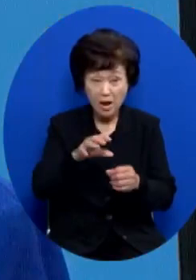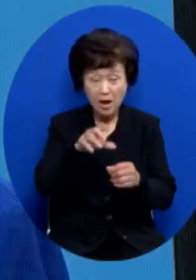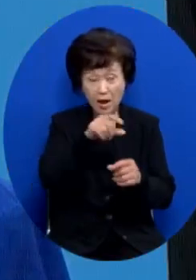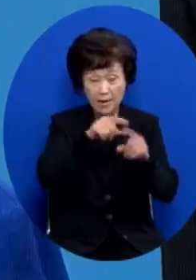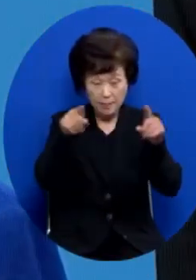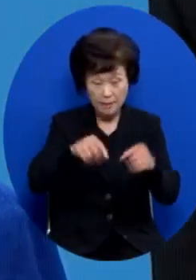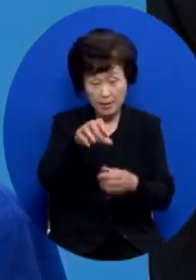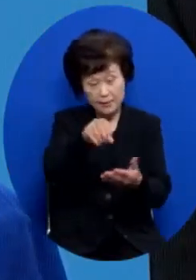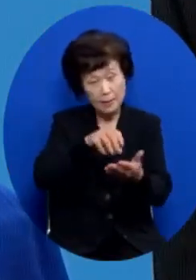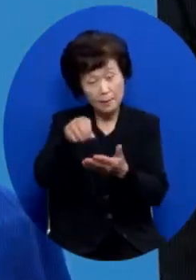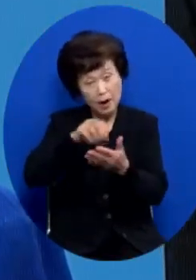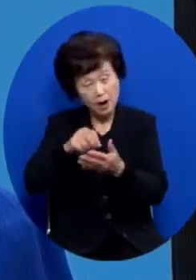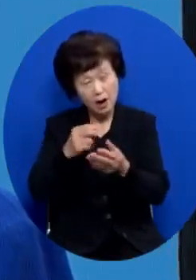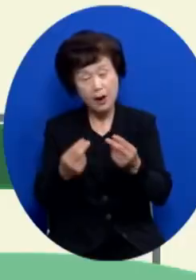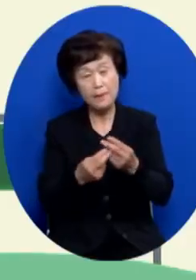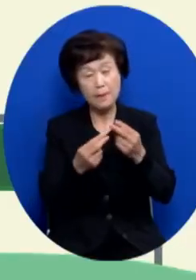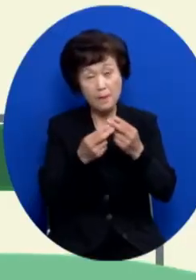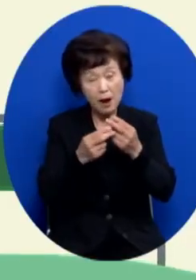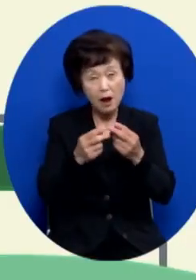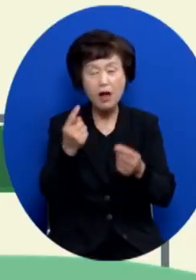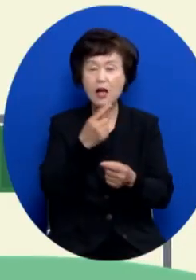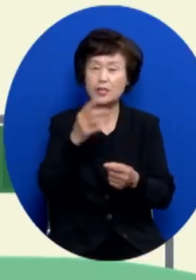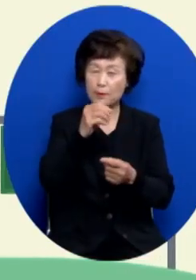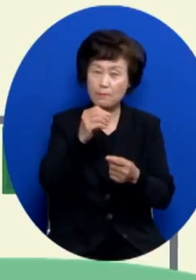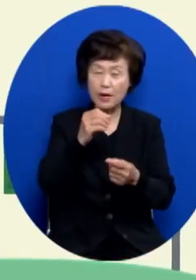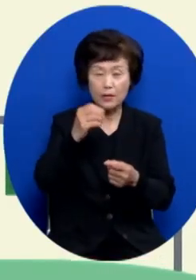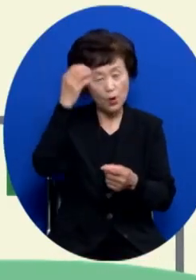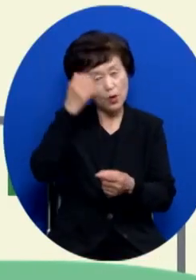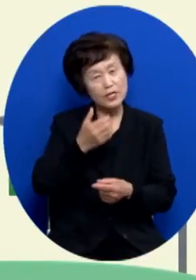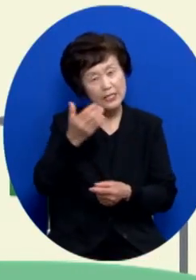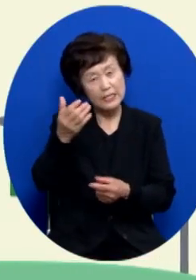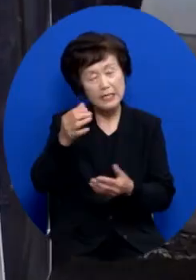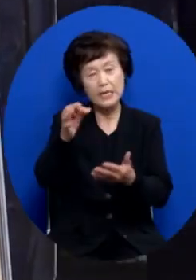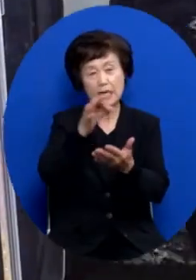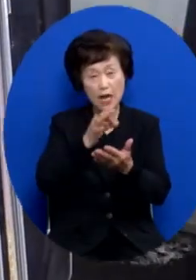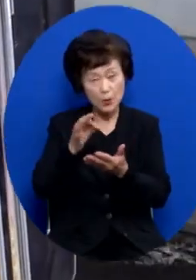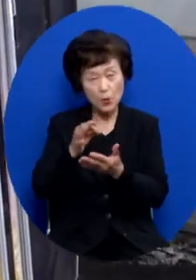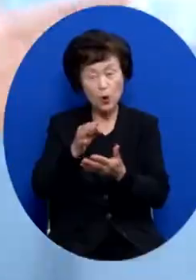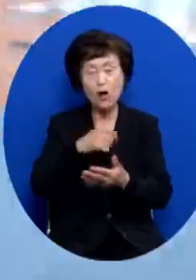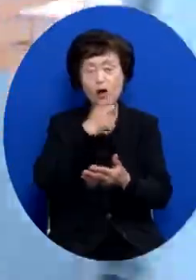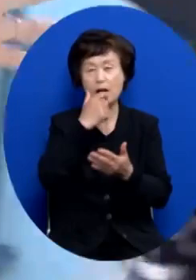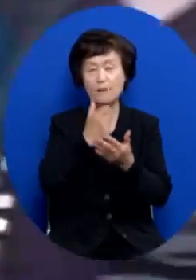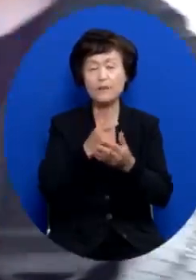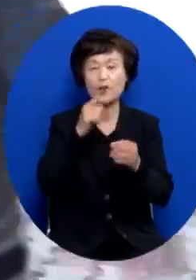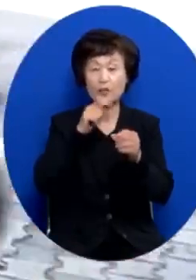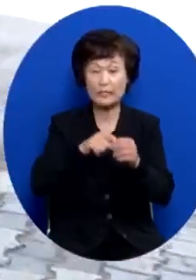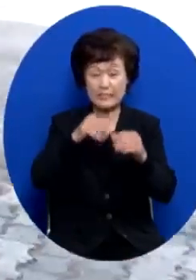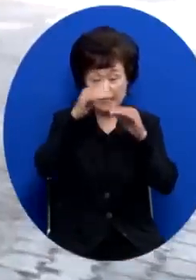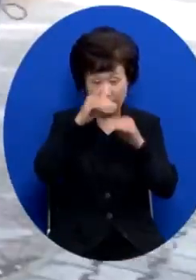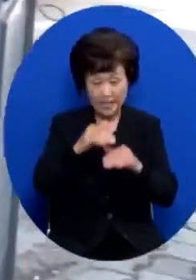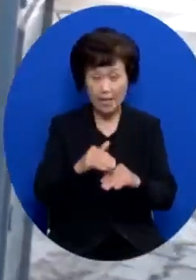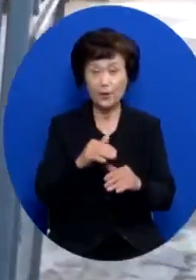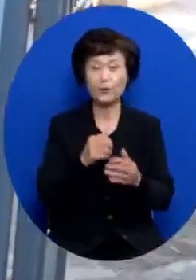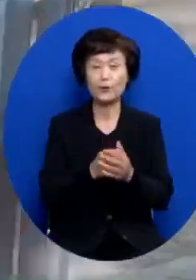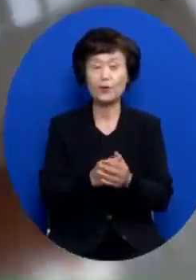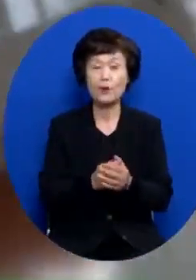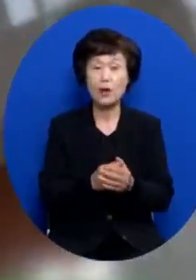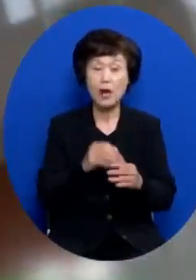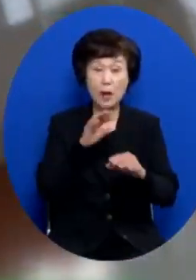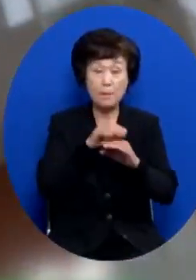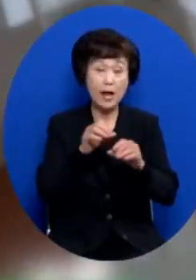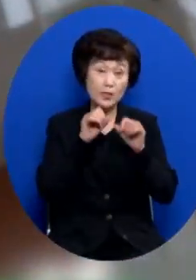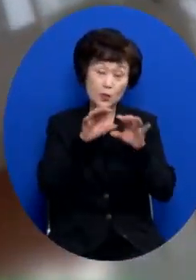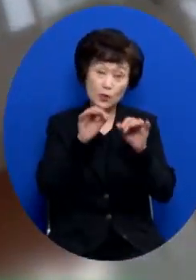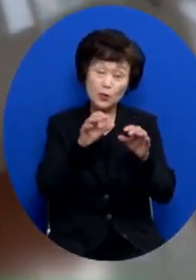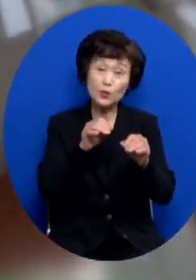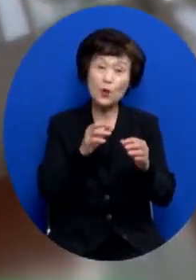권사의 간증도 감동을 자아냈습니다. 후원자들의 사랑과 그들이 누린 은혜를 전하는 CTS 위크, 방송 선교가